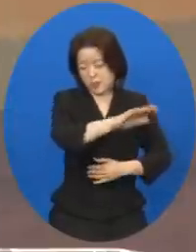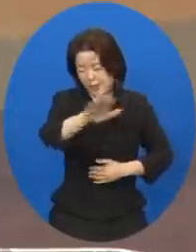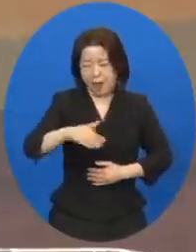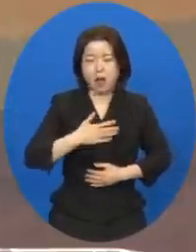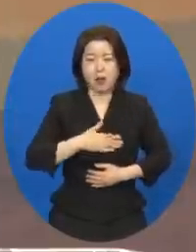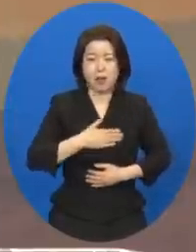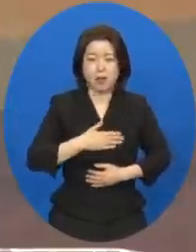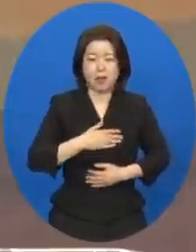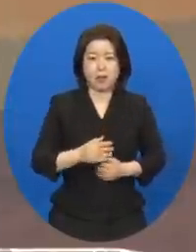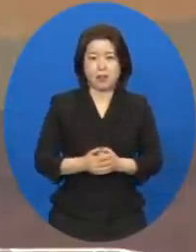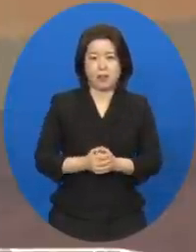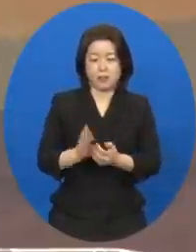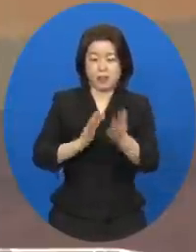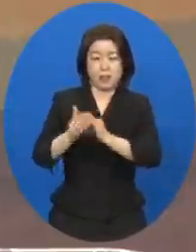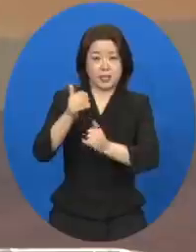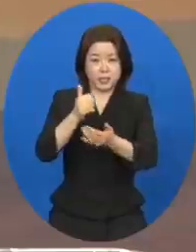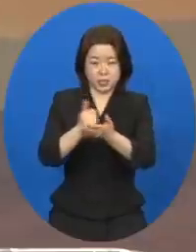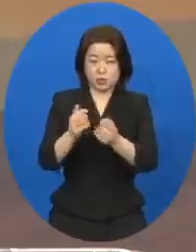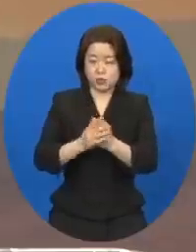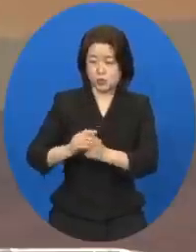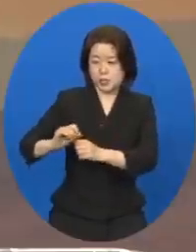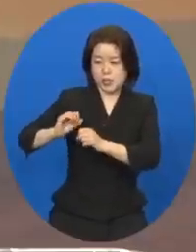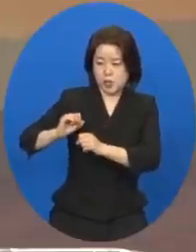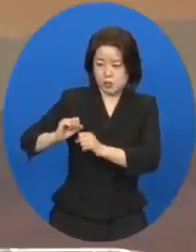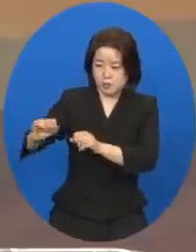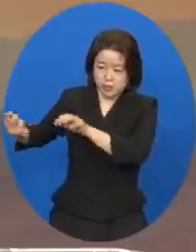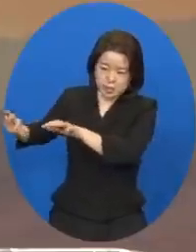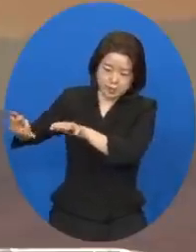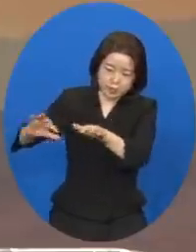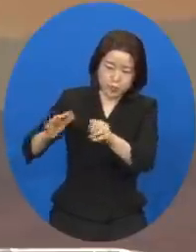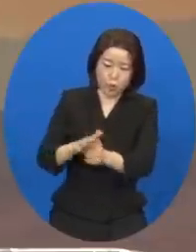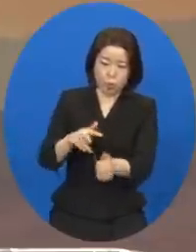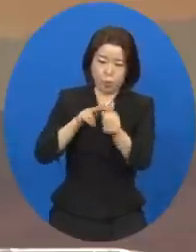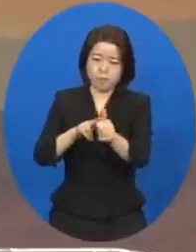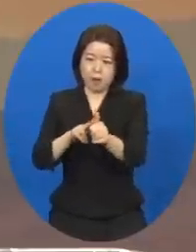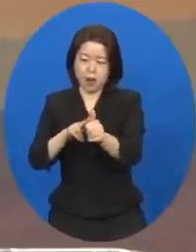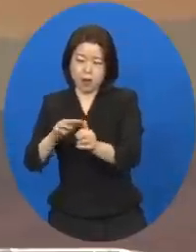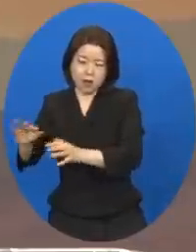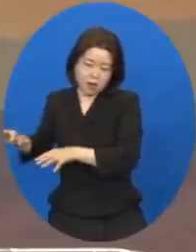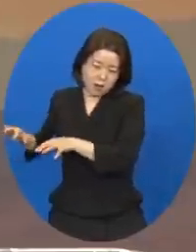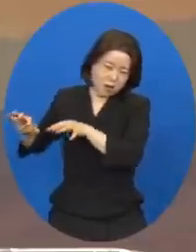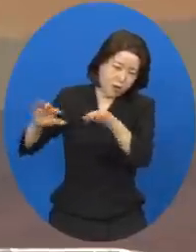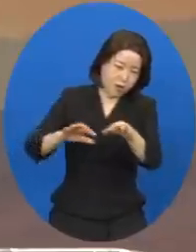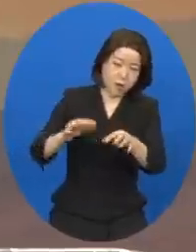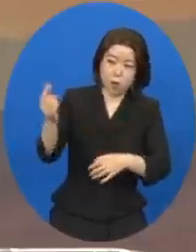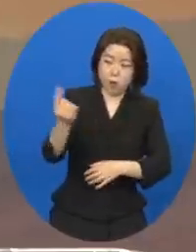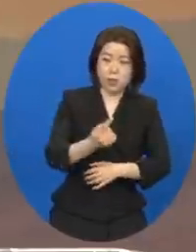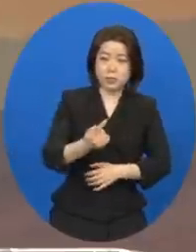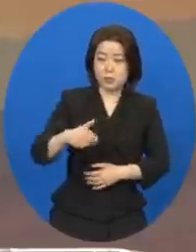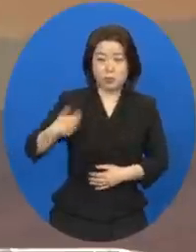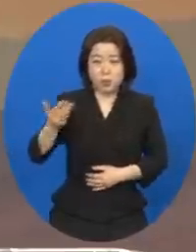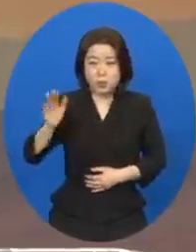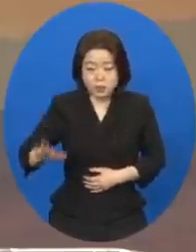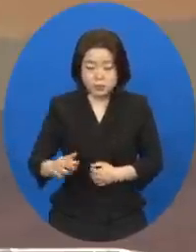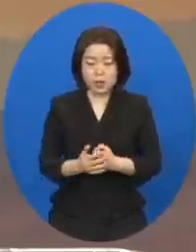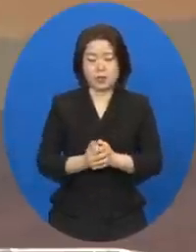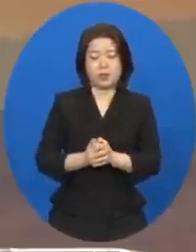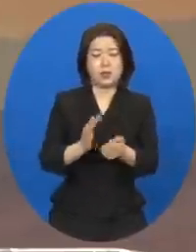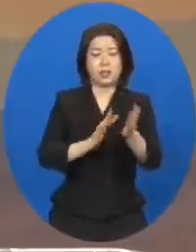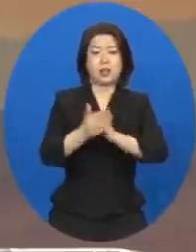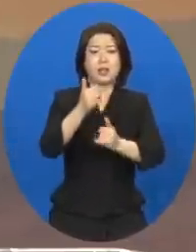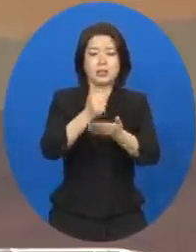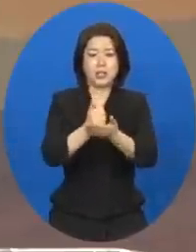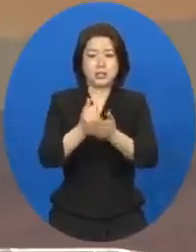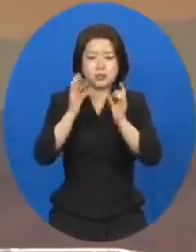예수님이 군사를 이끌고 말을 타고 그렇게 입성을 했으면 모르겠는데 예수님은